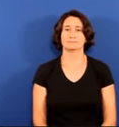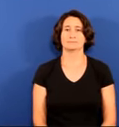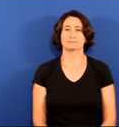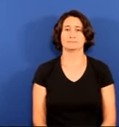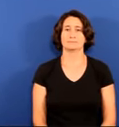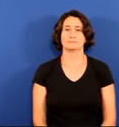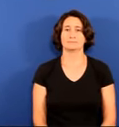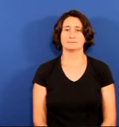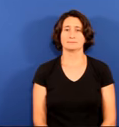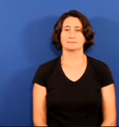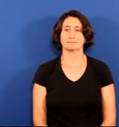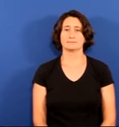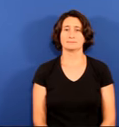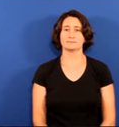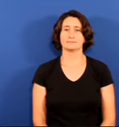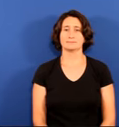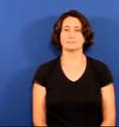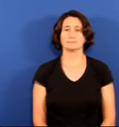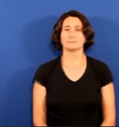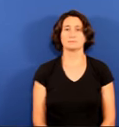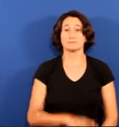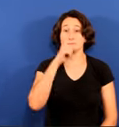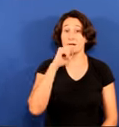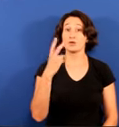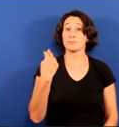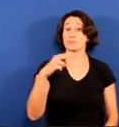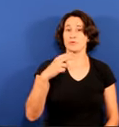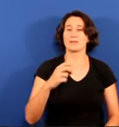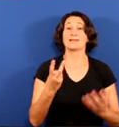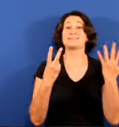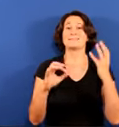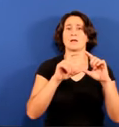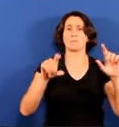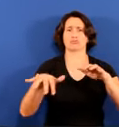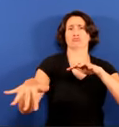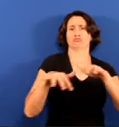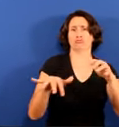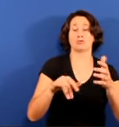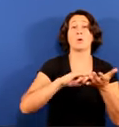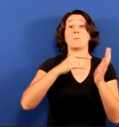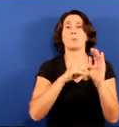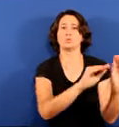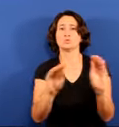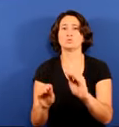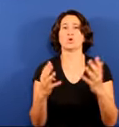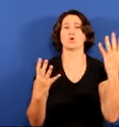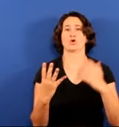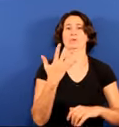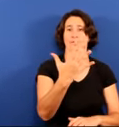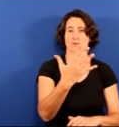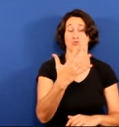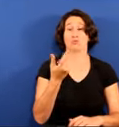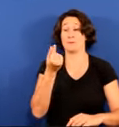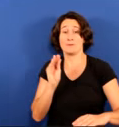1,784,000 euro emango zaizkie 70 enpresari. Enpresok 85 proiektu aberaziko dituzte munduko hainbat herrialdetan.